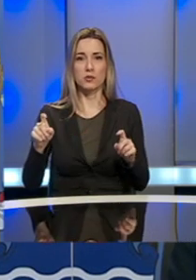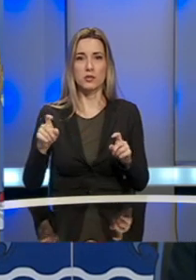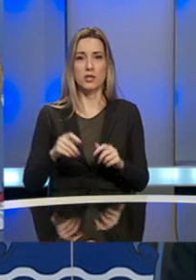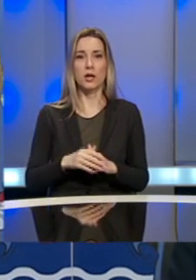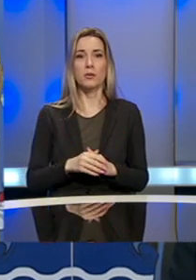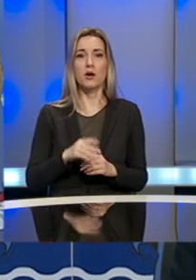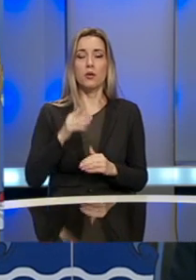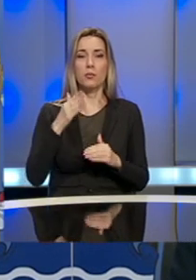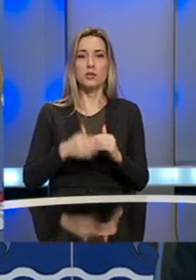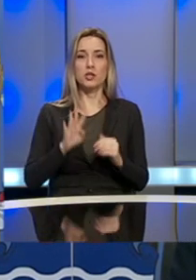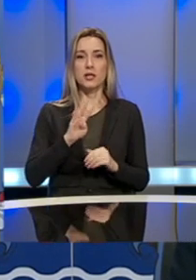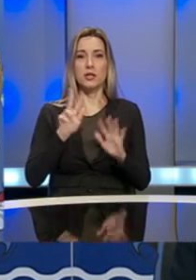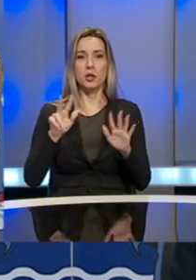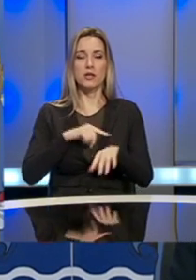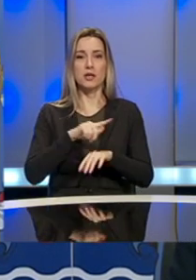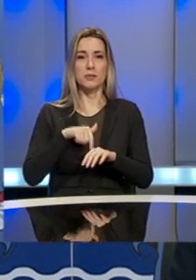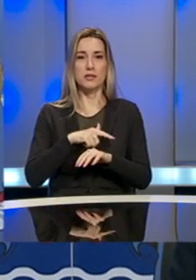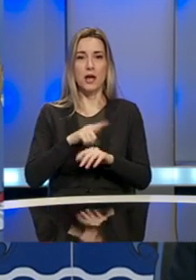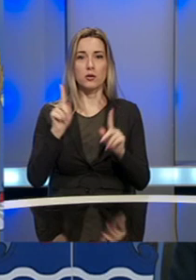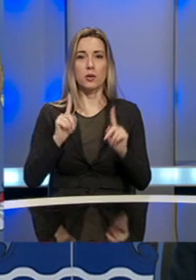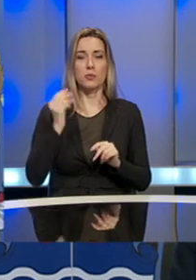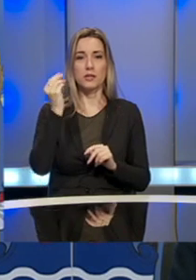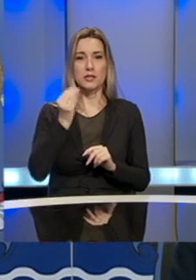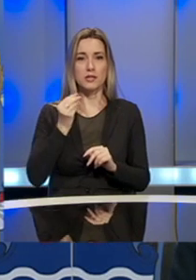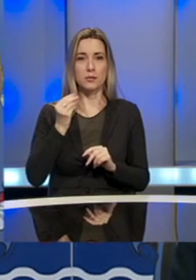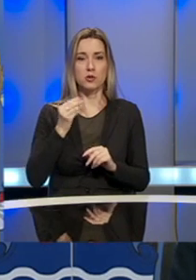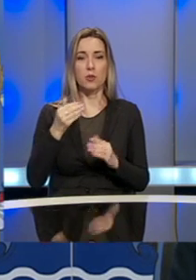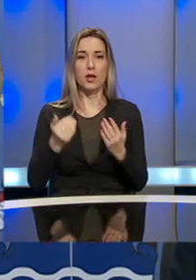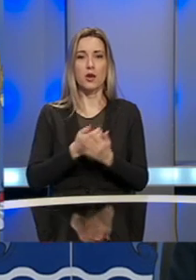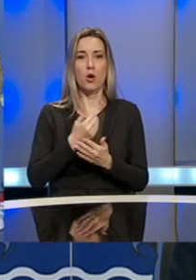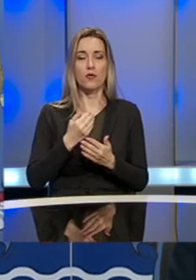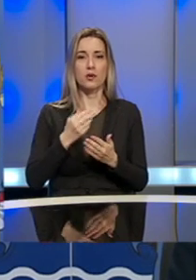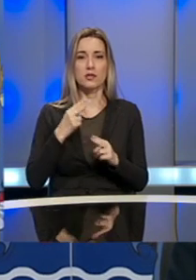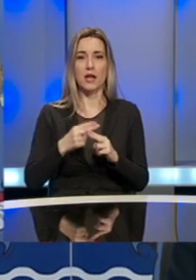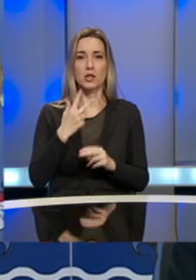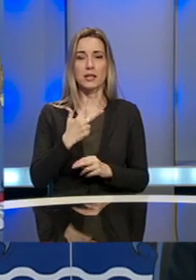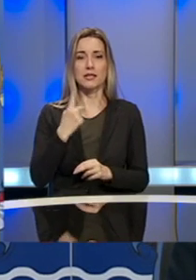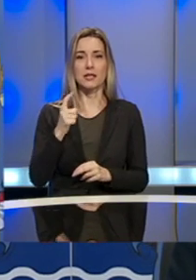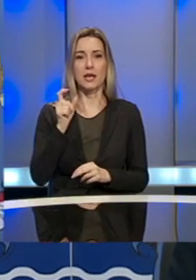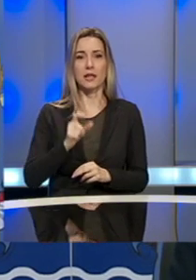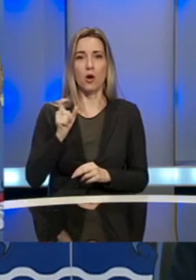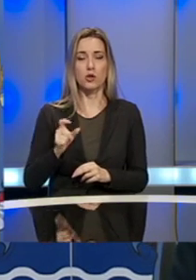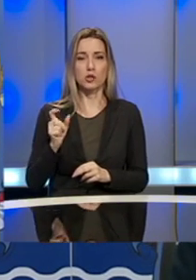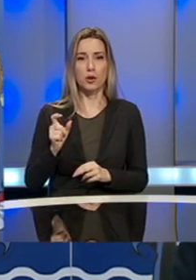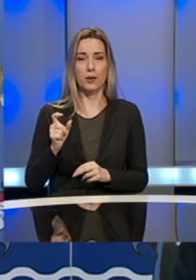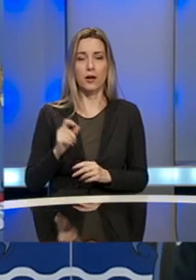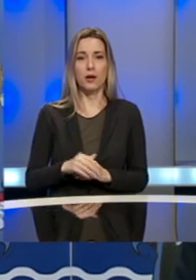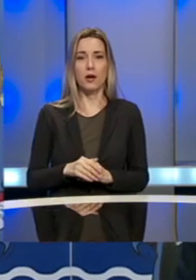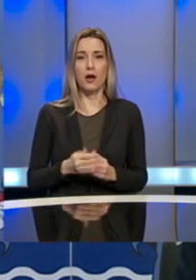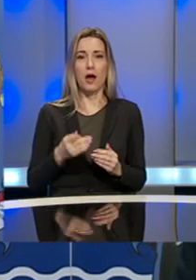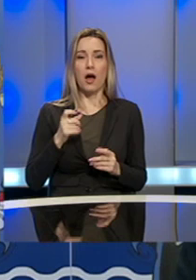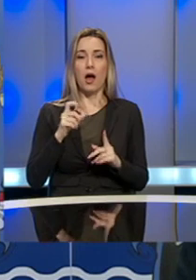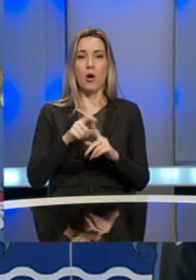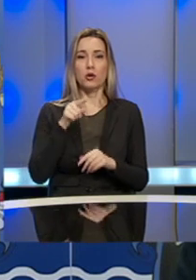u posljednjih 48 sati u Republici Srpskoj je novo zaražena 31 osoba koronavirusom, a